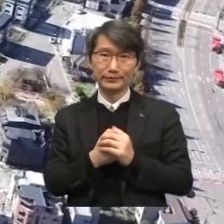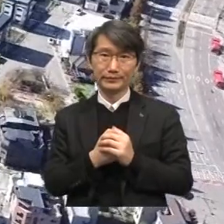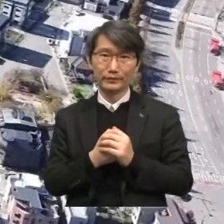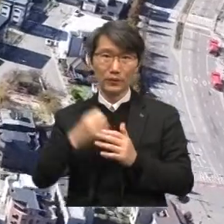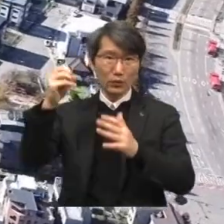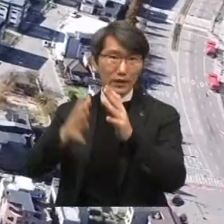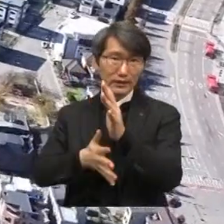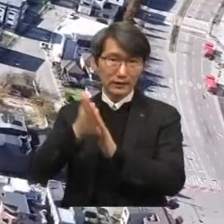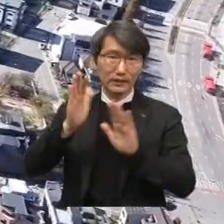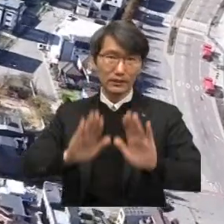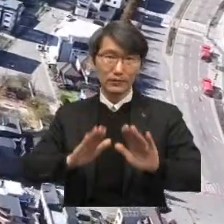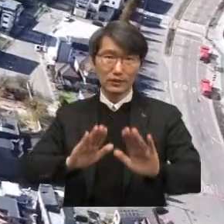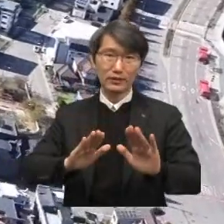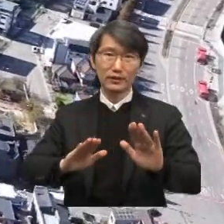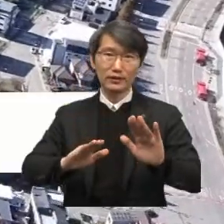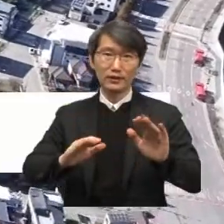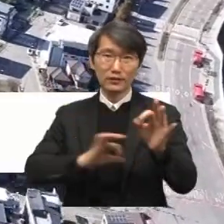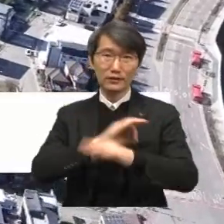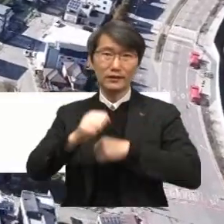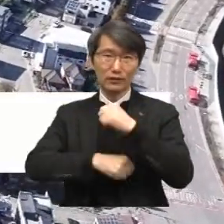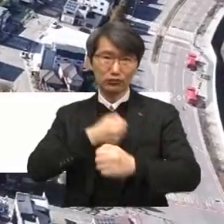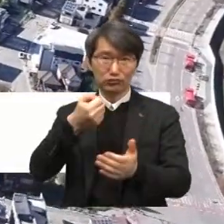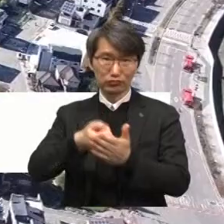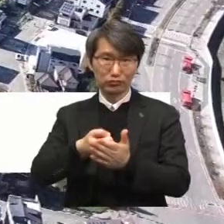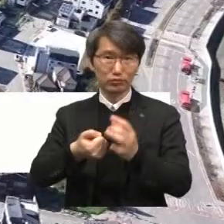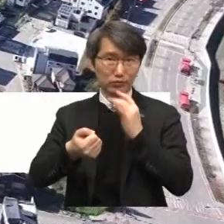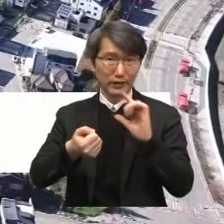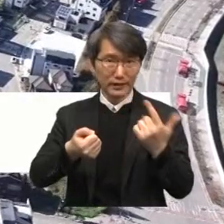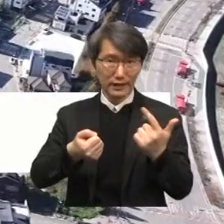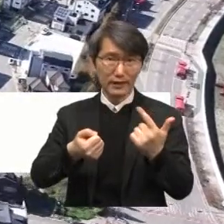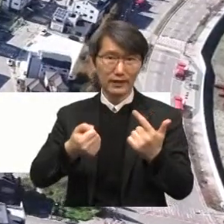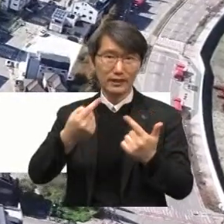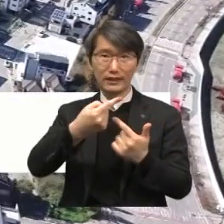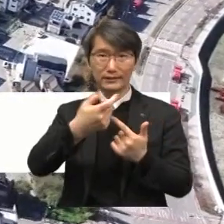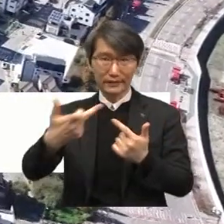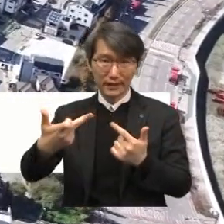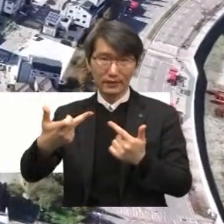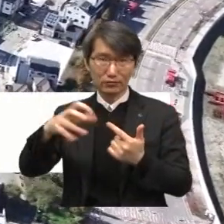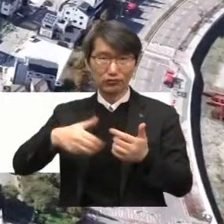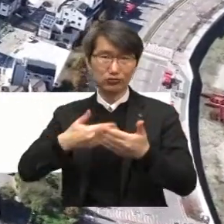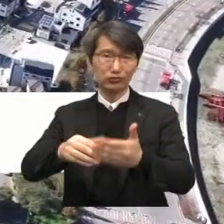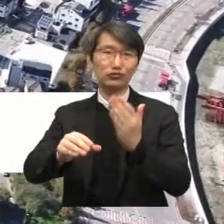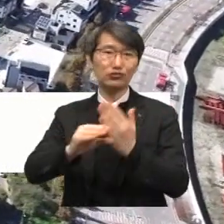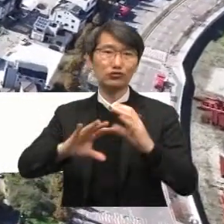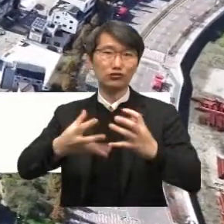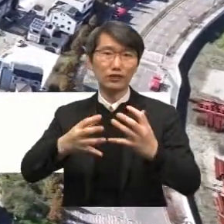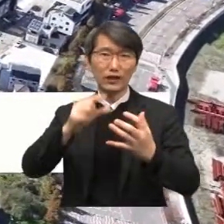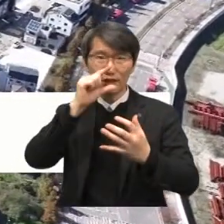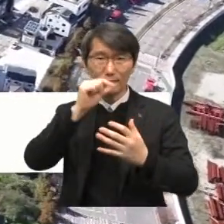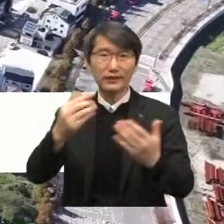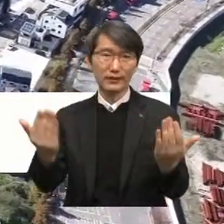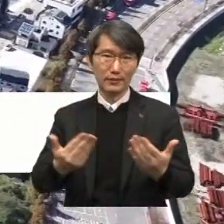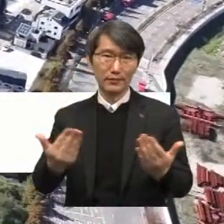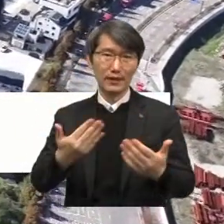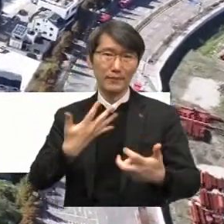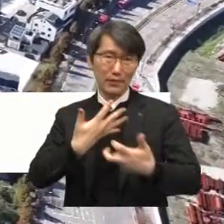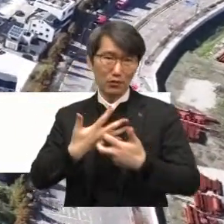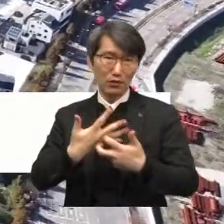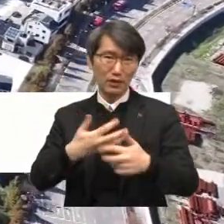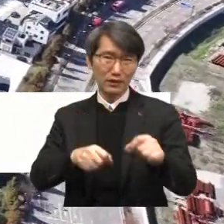고양시는 이번 유치가 경제자유구역 지정 아니라 일산 테크노밸리의 추진 중인 국가 첨단 전략산업